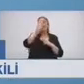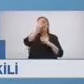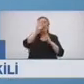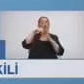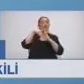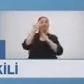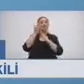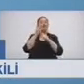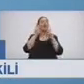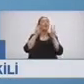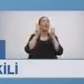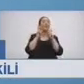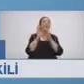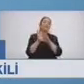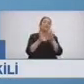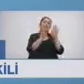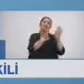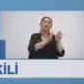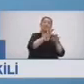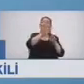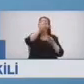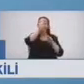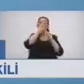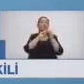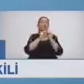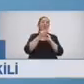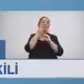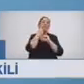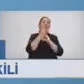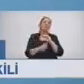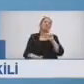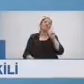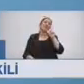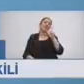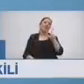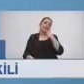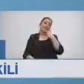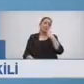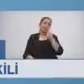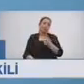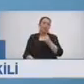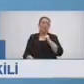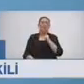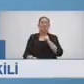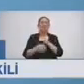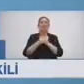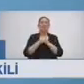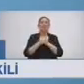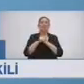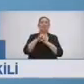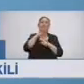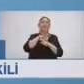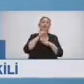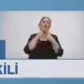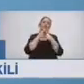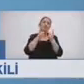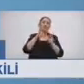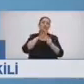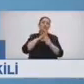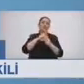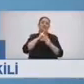konulardan ziyade İstanbul'un sorunları ile daha çok ilgilenmesini arzu ettiğimizi de bilmenizi